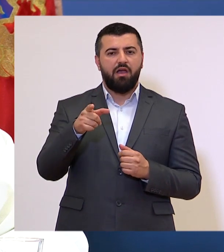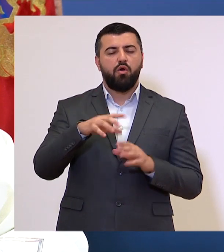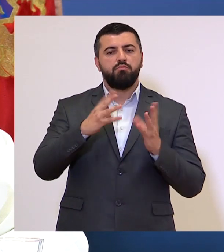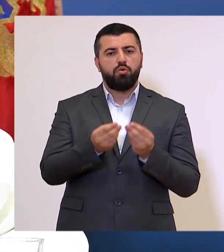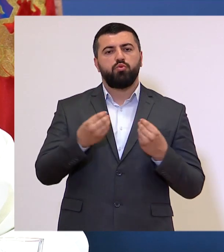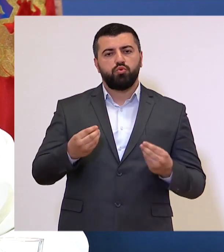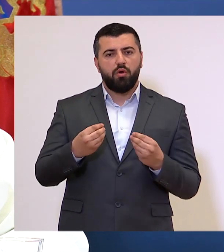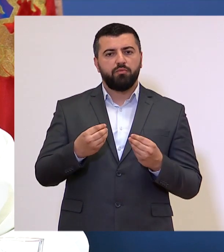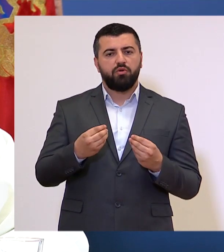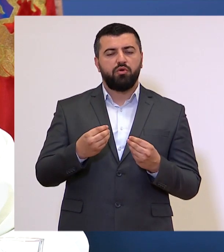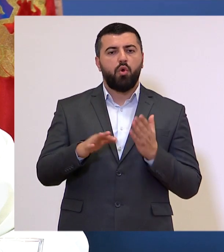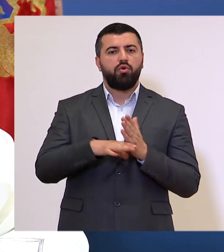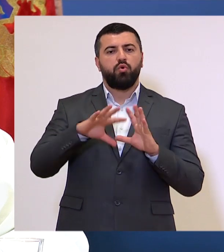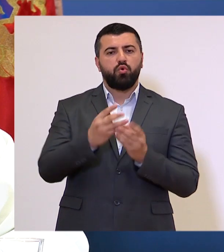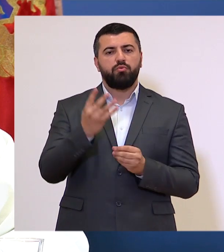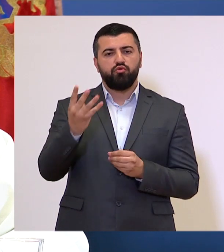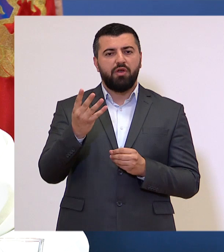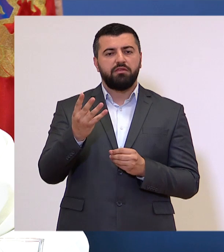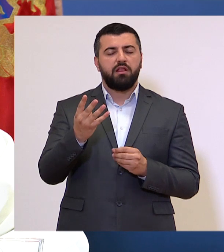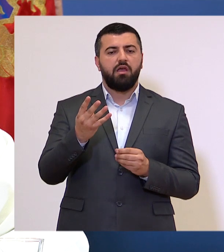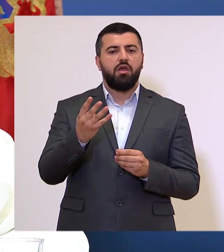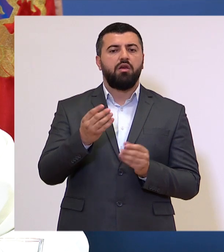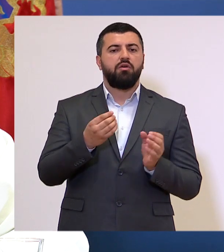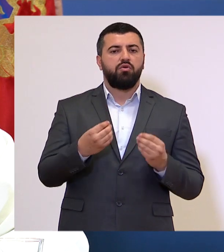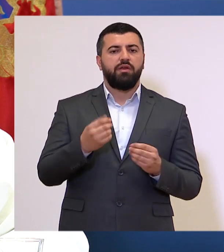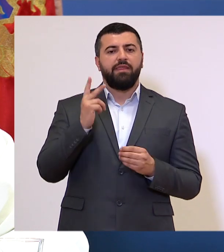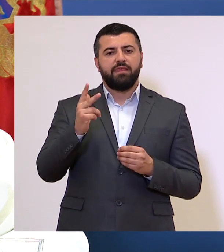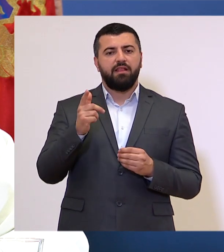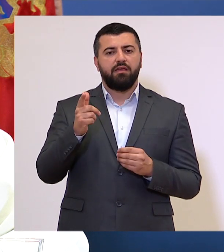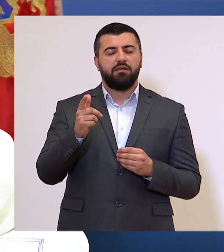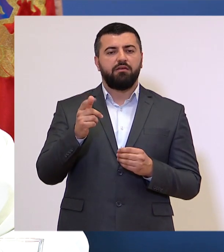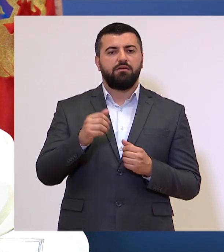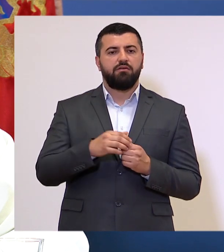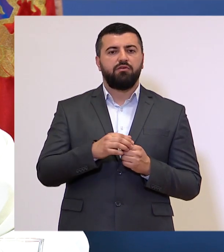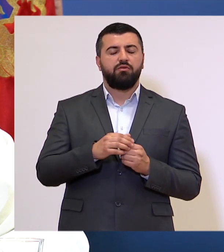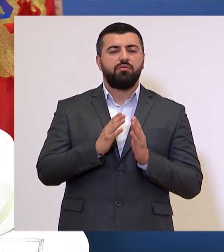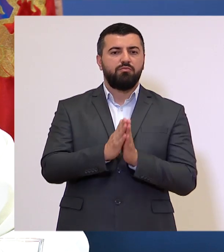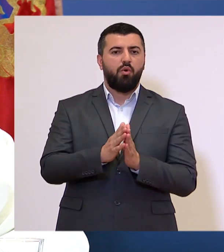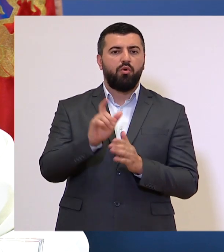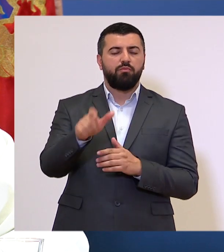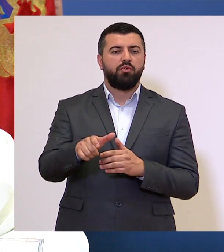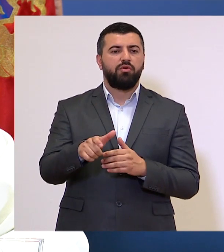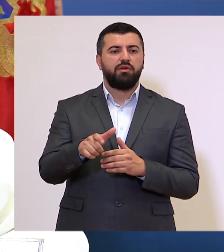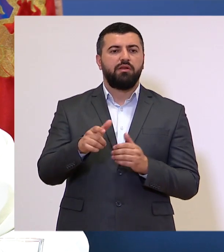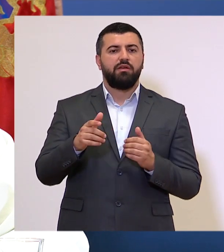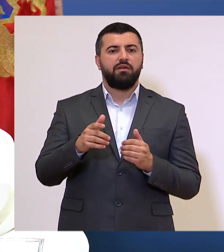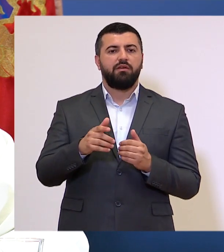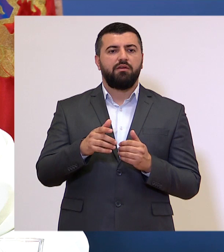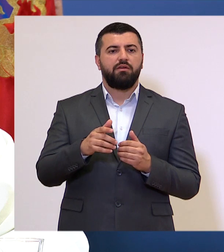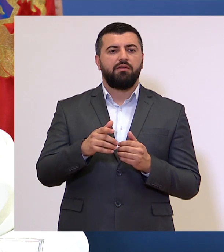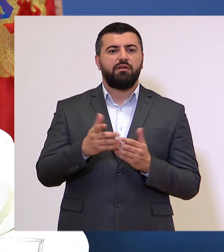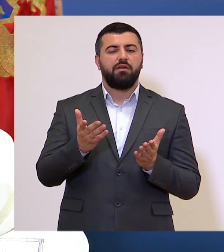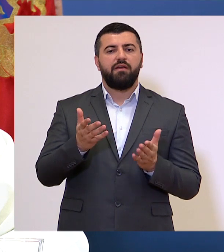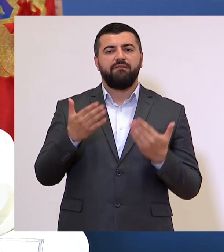potpuno stabilni. Od 4 koji su intenzivno njezi, 3 su na modu najniže